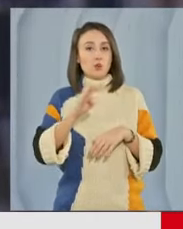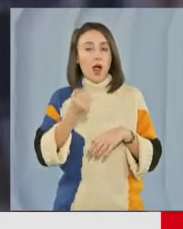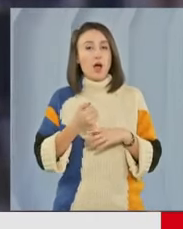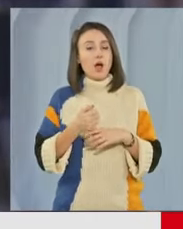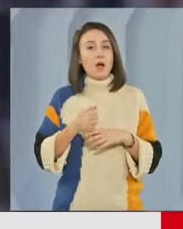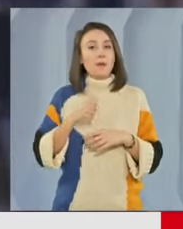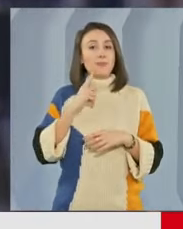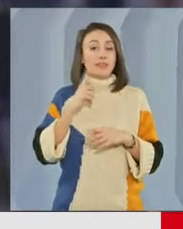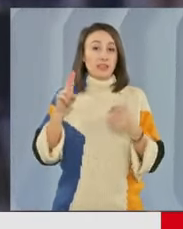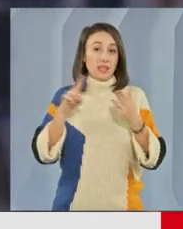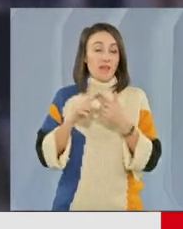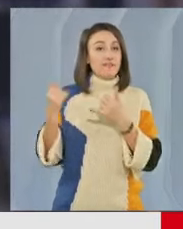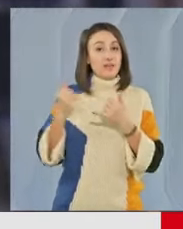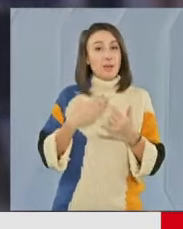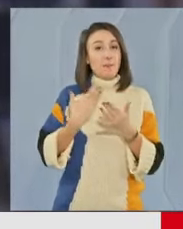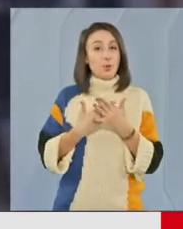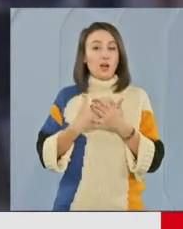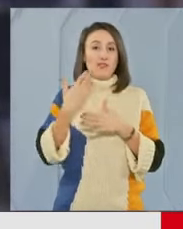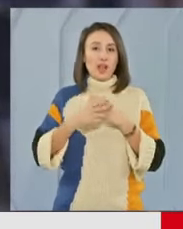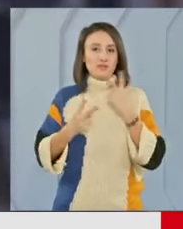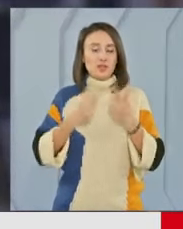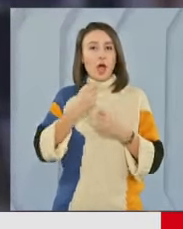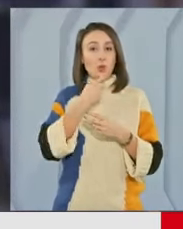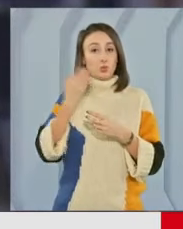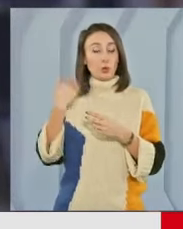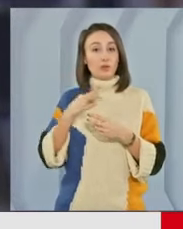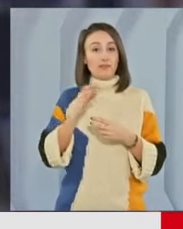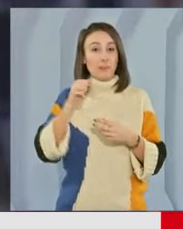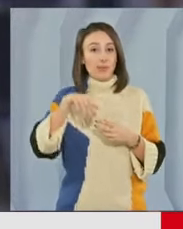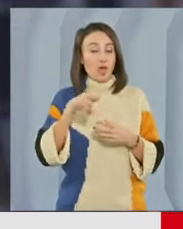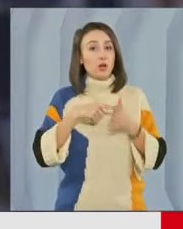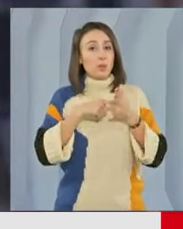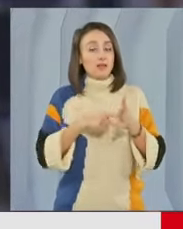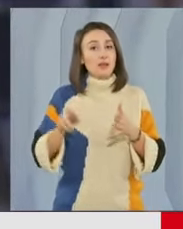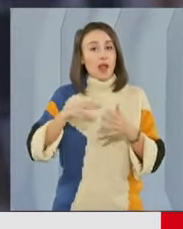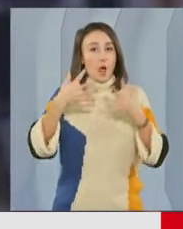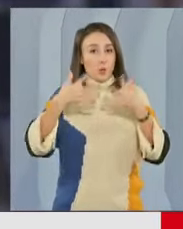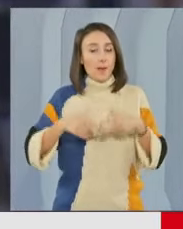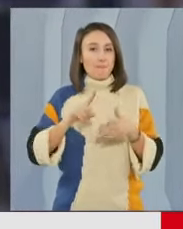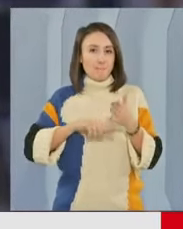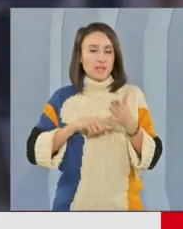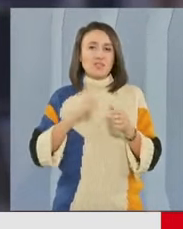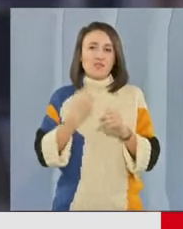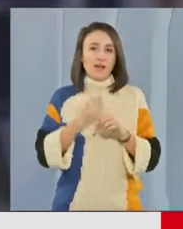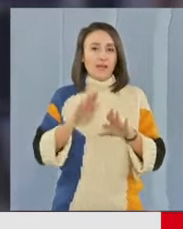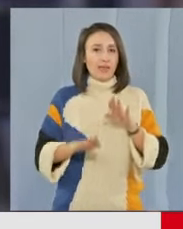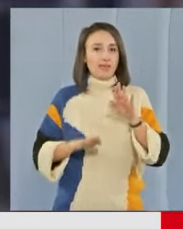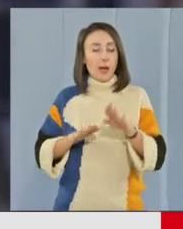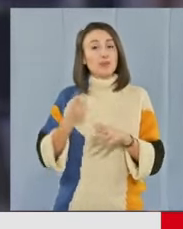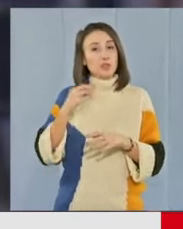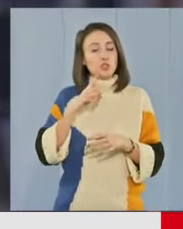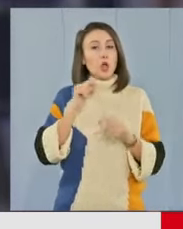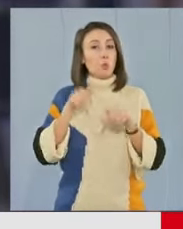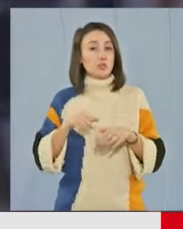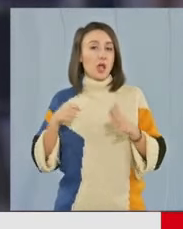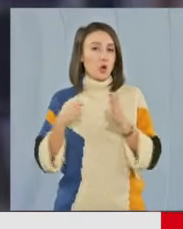Oprescu. Întâlnirea vine în condițiile în care, la finalul vizitei de anul trecut, FMI a recomandat ca recalcularea pensiilor să se facă în etape, doar că și